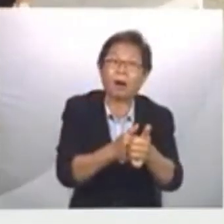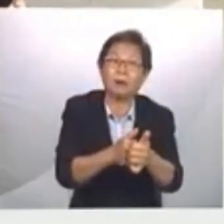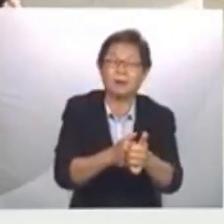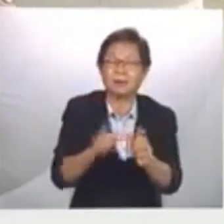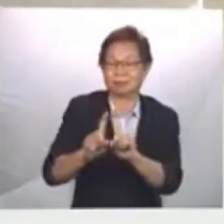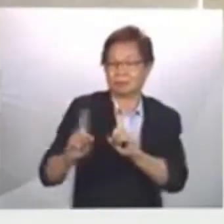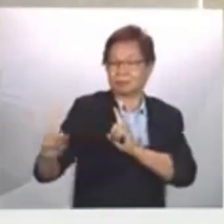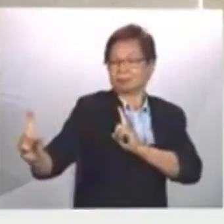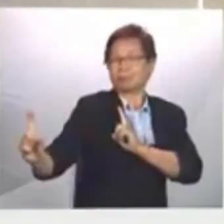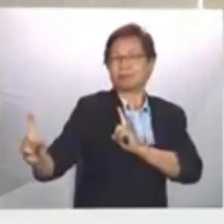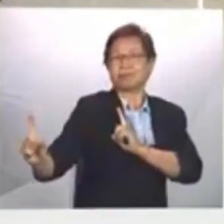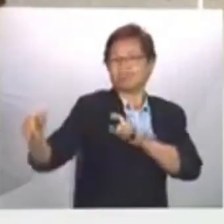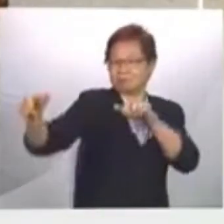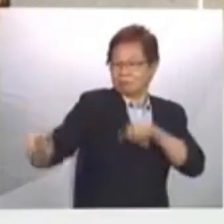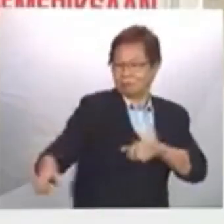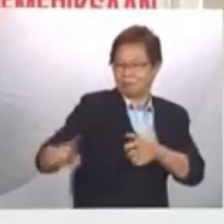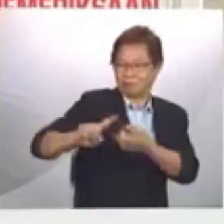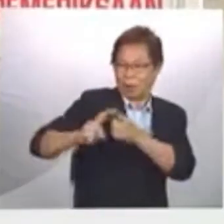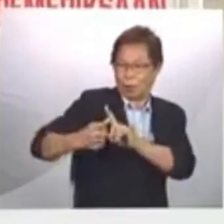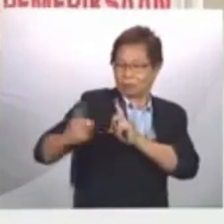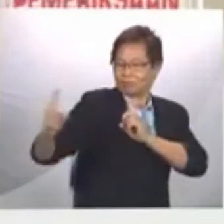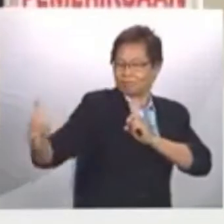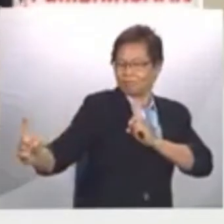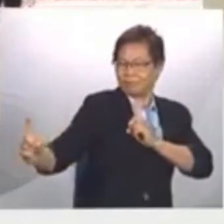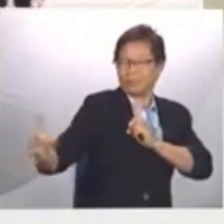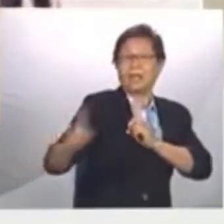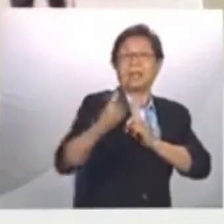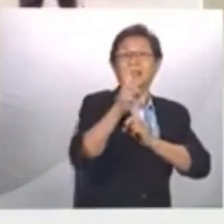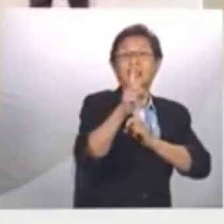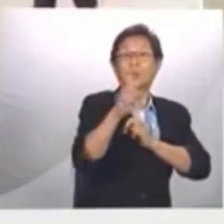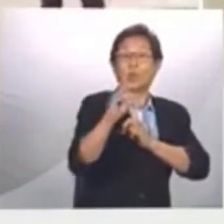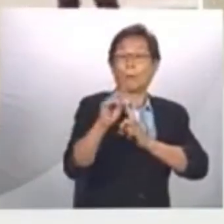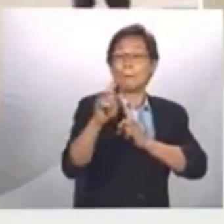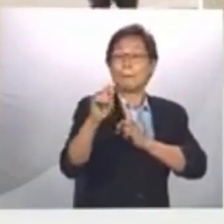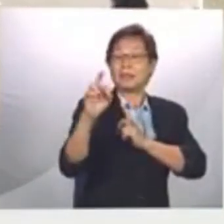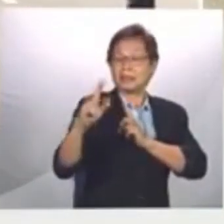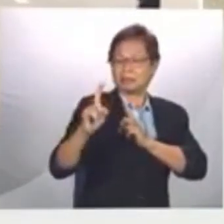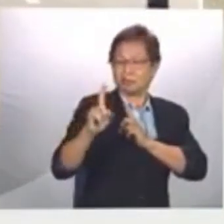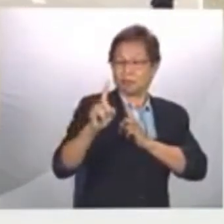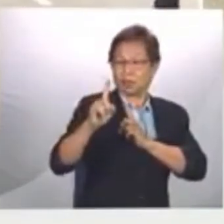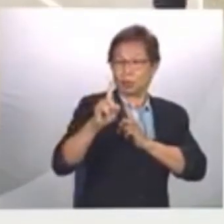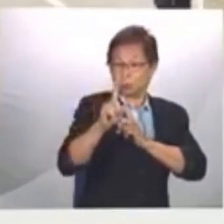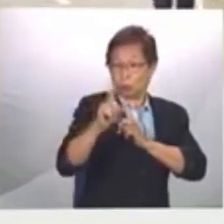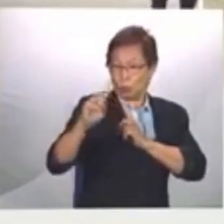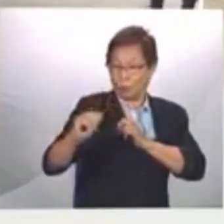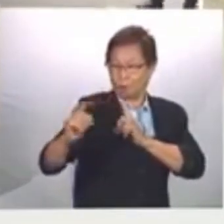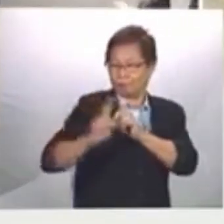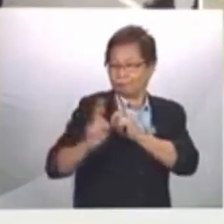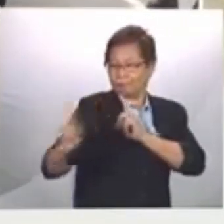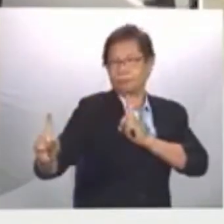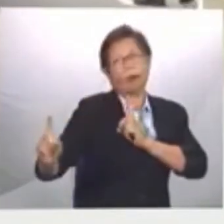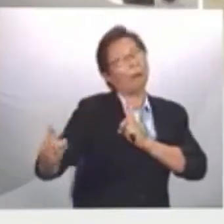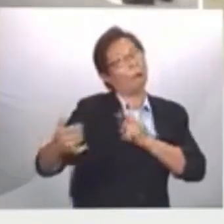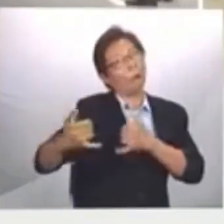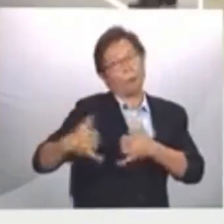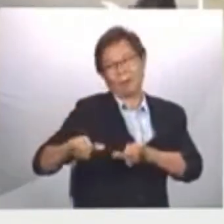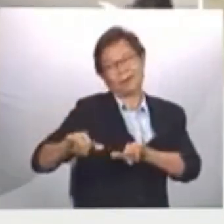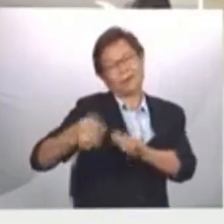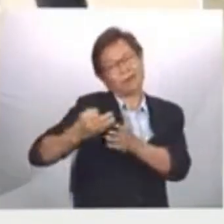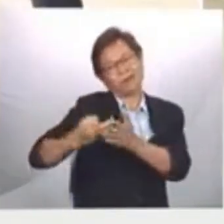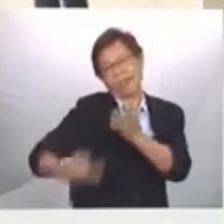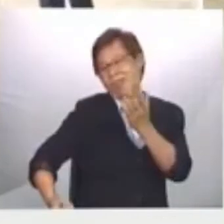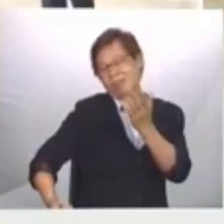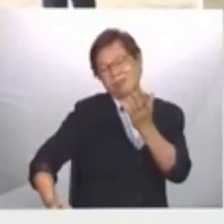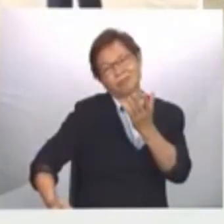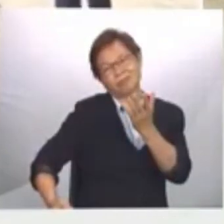penjarakan sosial 1 meter. Ini masih gagal